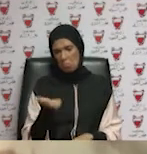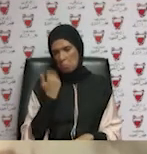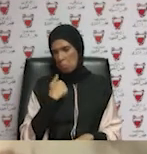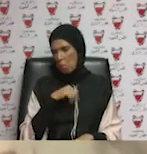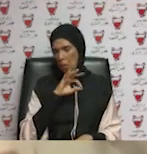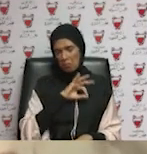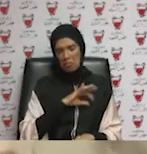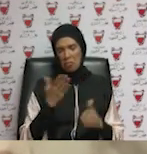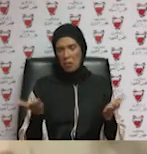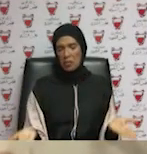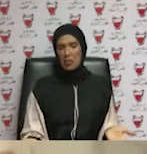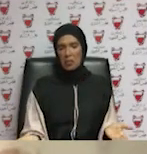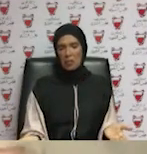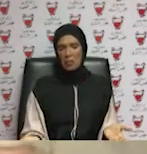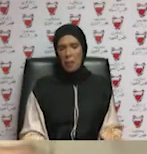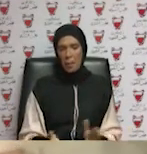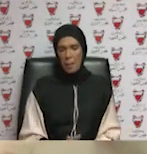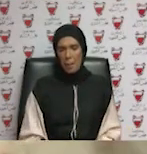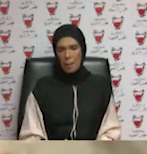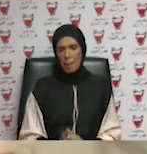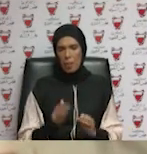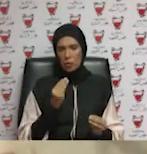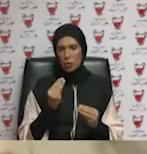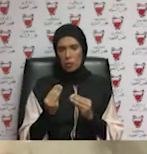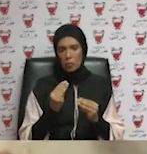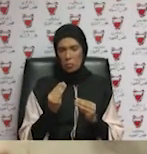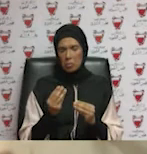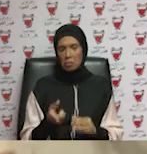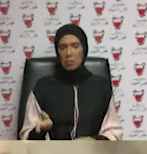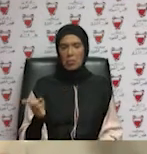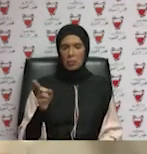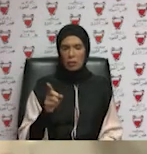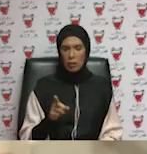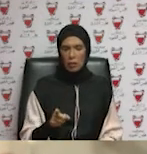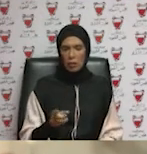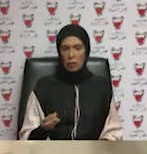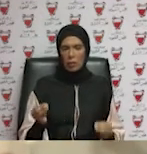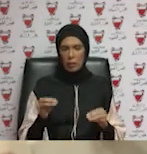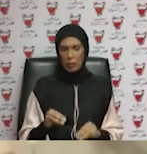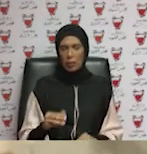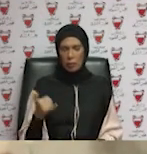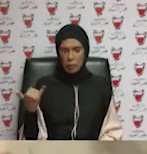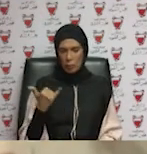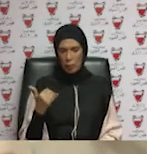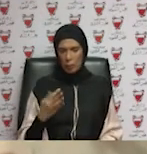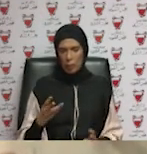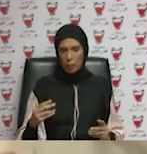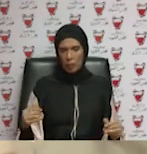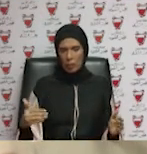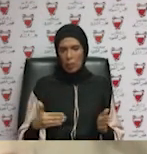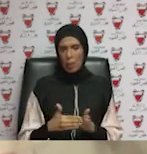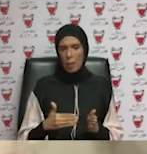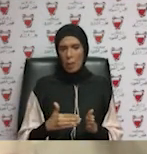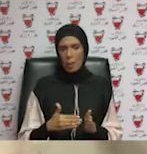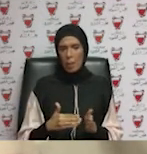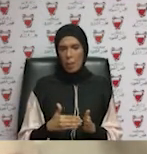من قيمتها اللي احنا نقدر اثناء مناقشه الميزانيه اللي تليها بالامكان الاضافه فيه. فاهميه الحسابات الختاميه اعتقد اليوم